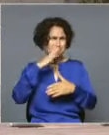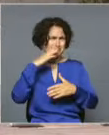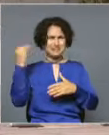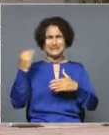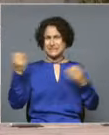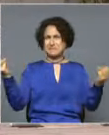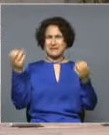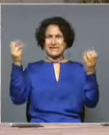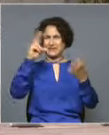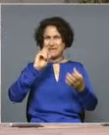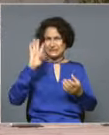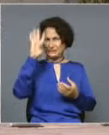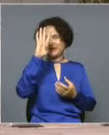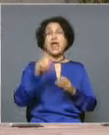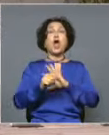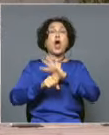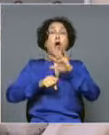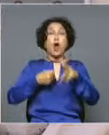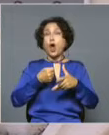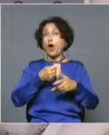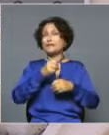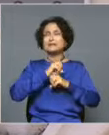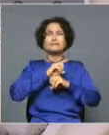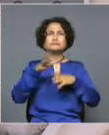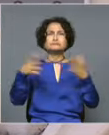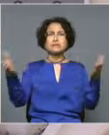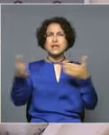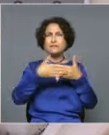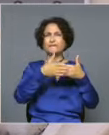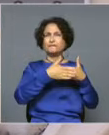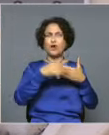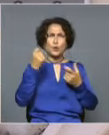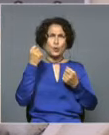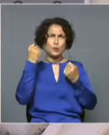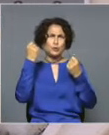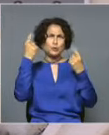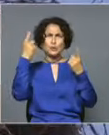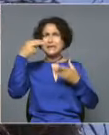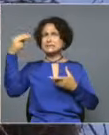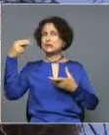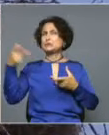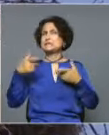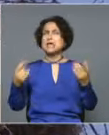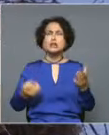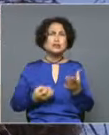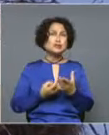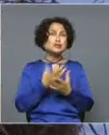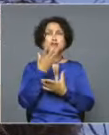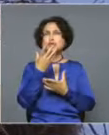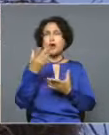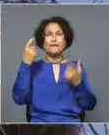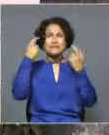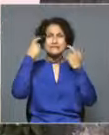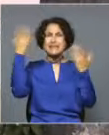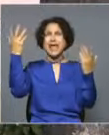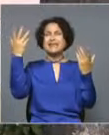май. COVID-19 затвори училища, културни институции. Така основният начин за нови знания се оказа интернет